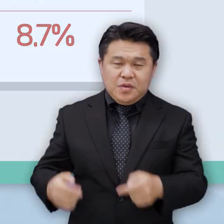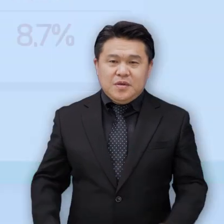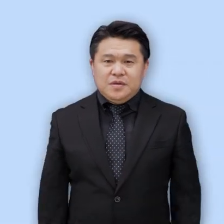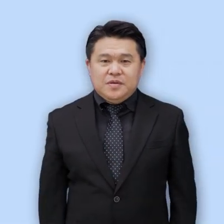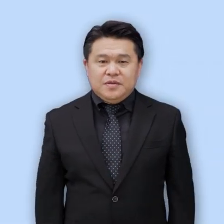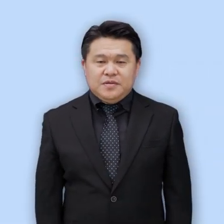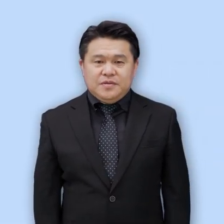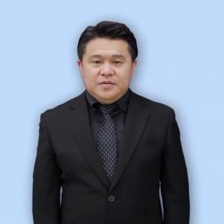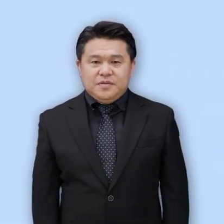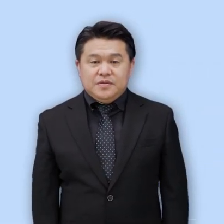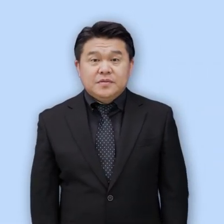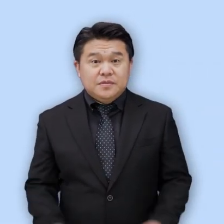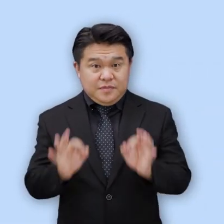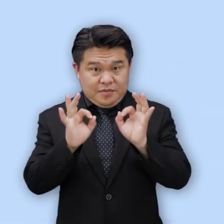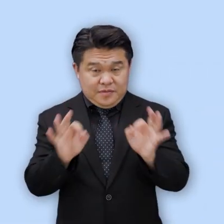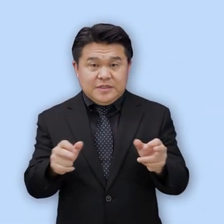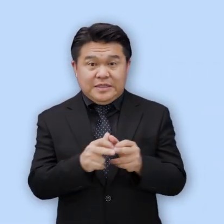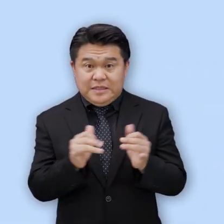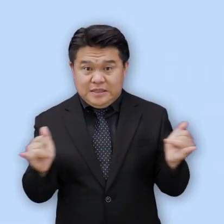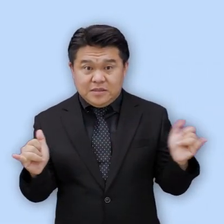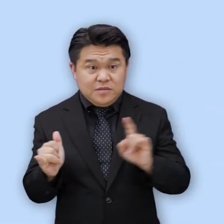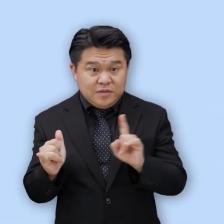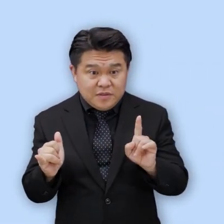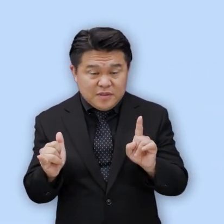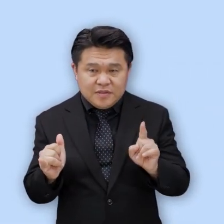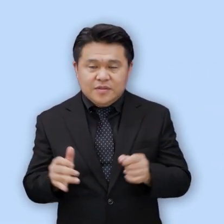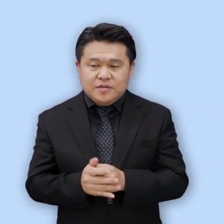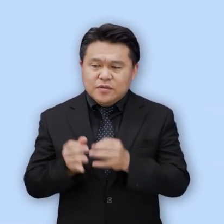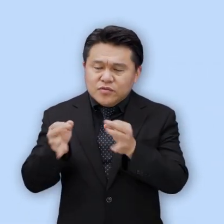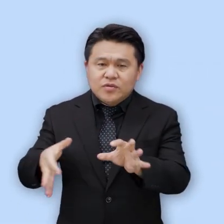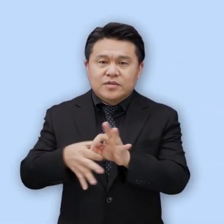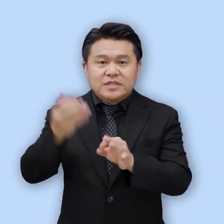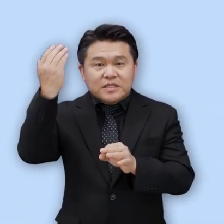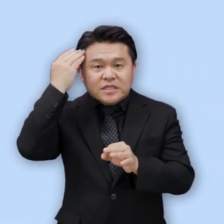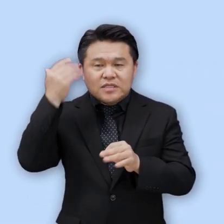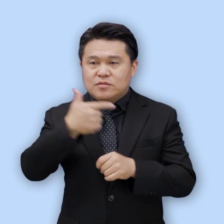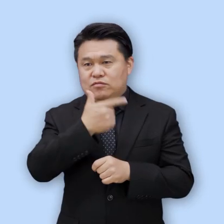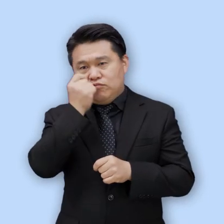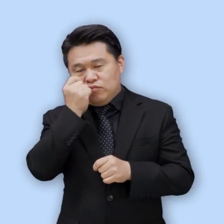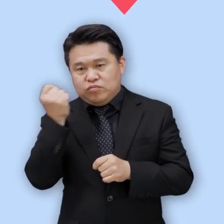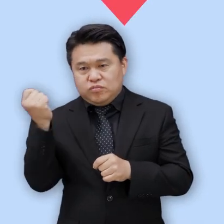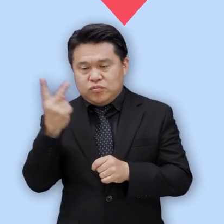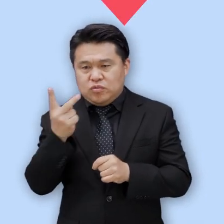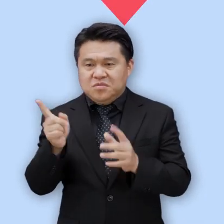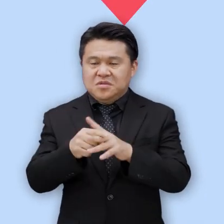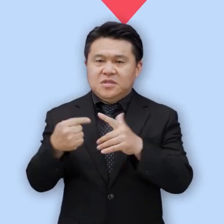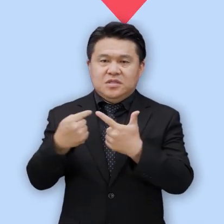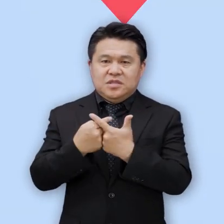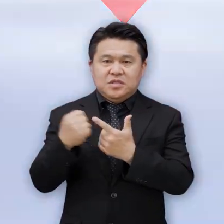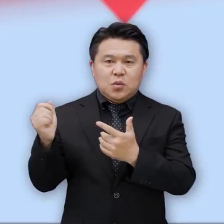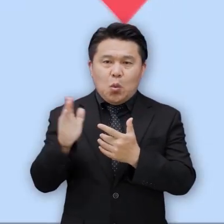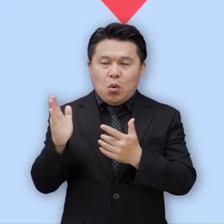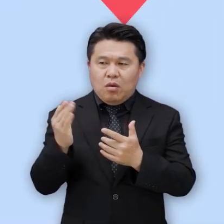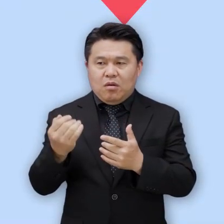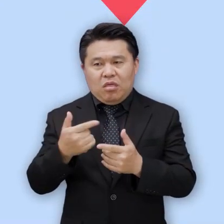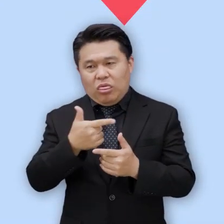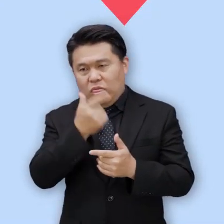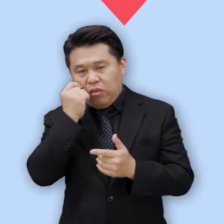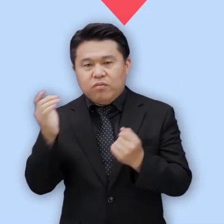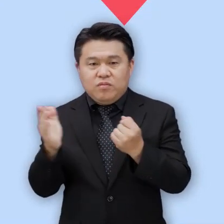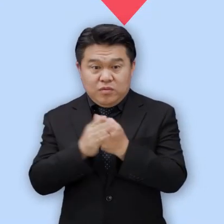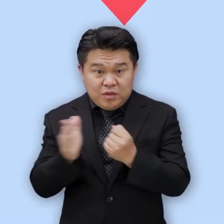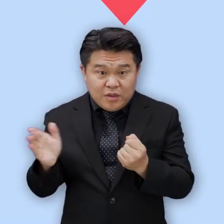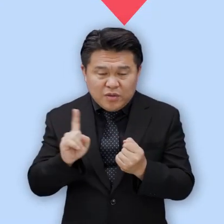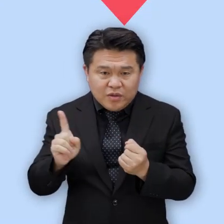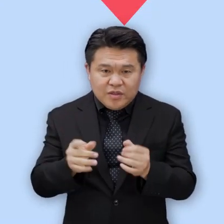나타났는데요. 이처럼 장애인들은 금융 관련 투자에 대한 지식이 부족하고 금융 이해도가 낮아 금융범죄에